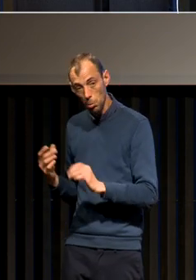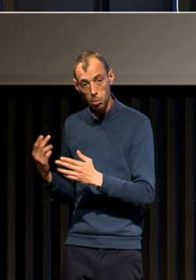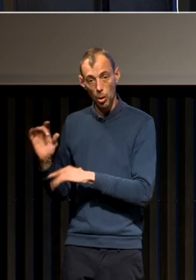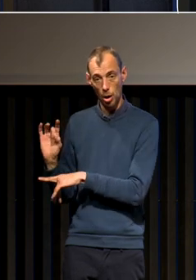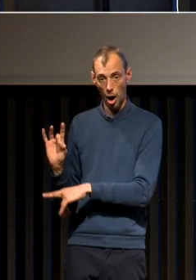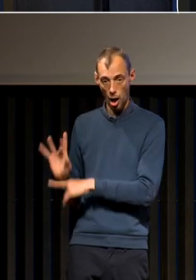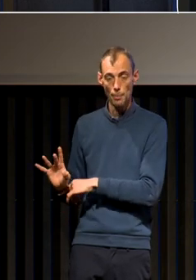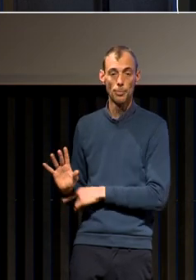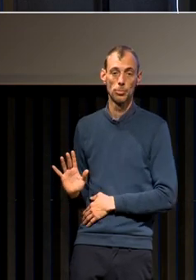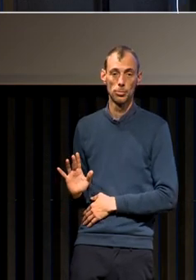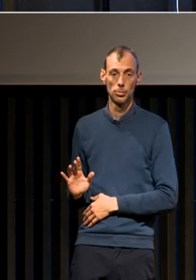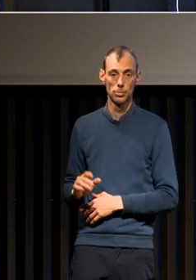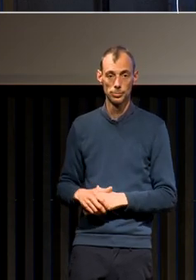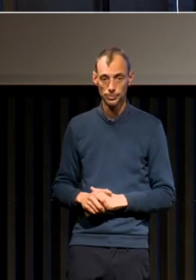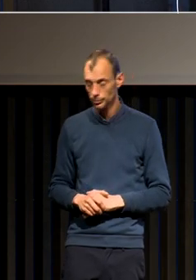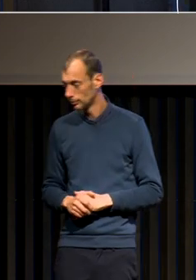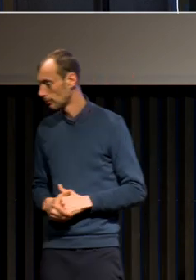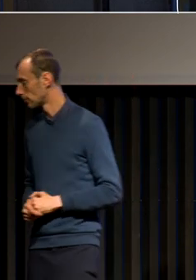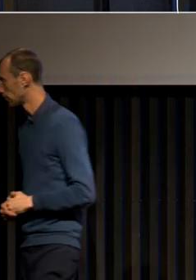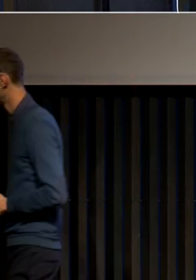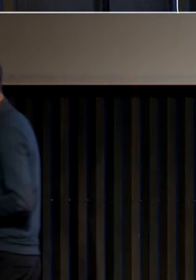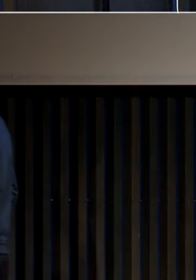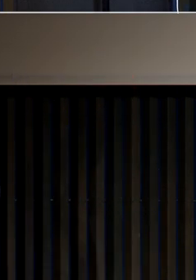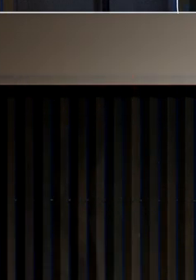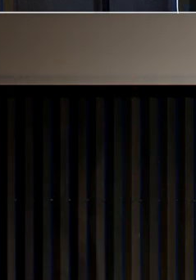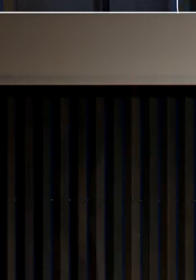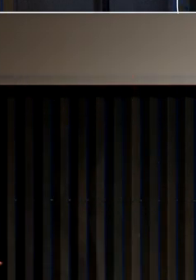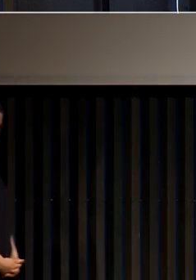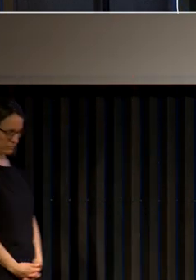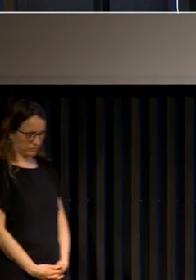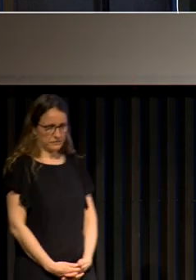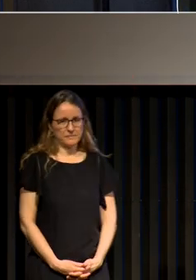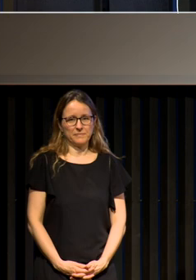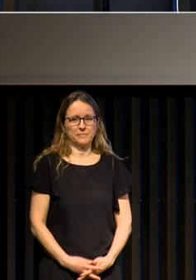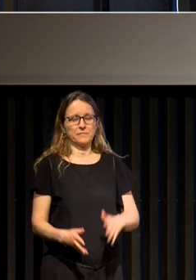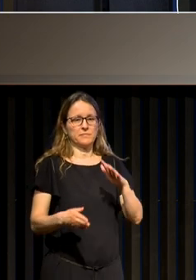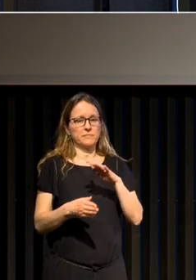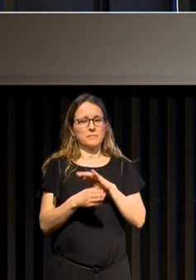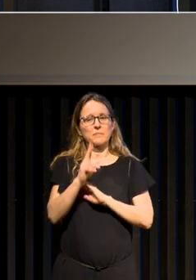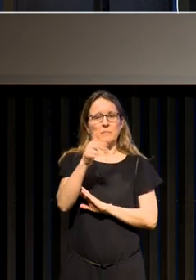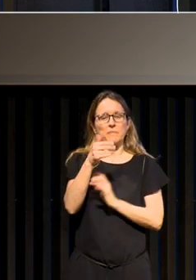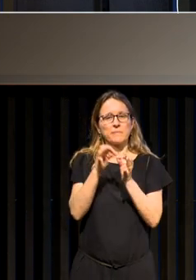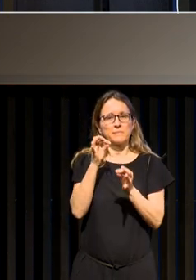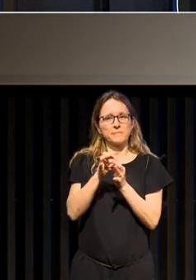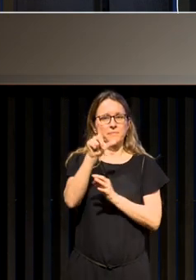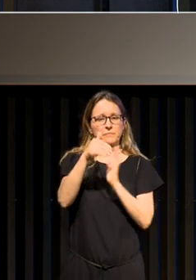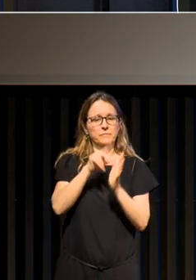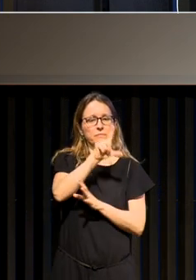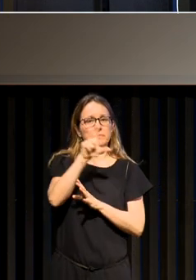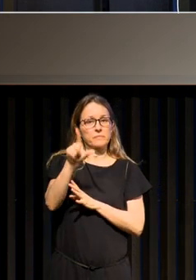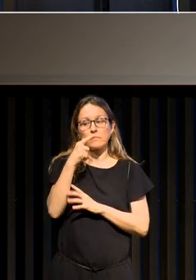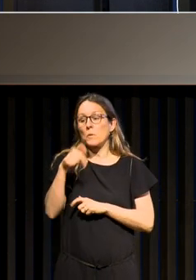donneur. Tous les donneurs recrutés à partir du 1er septembre